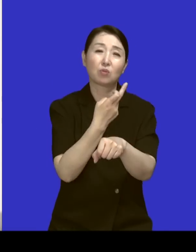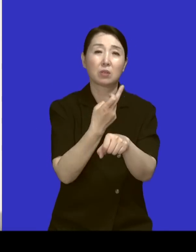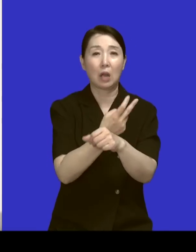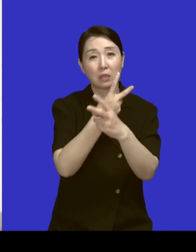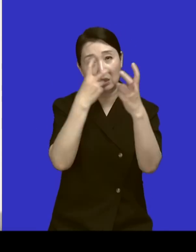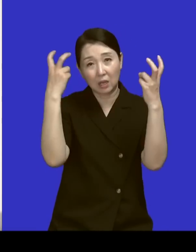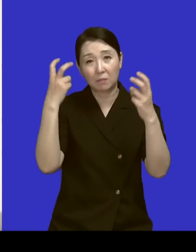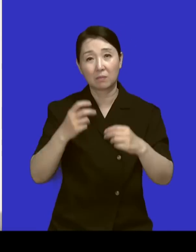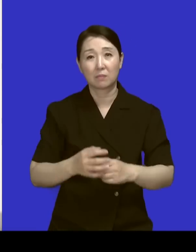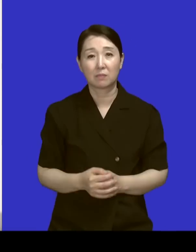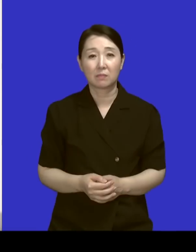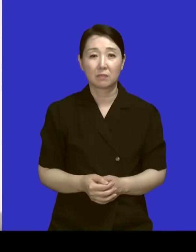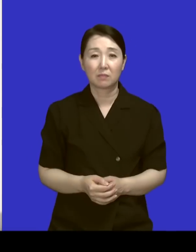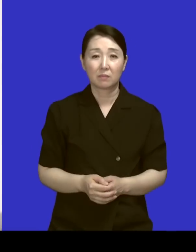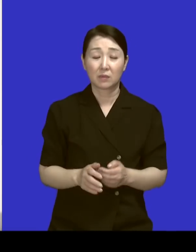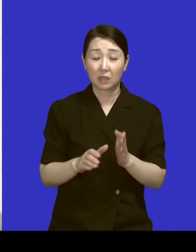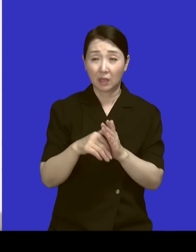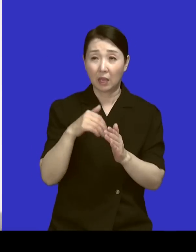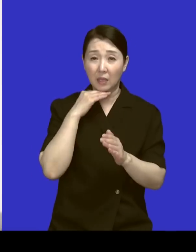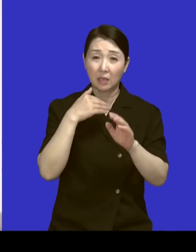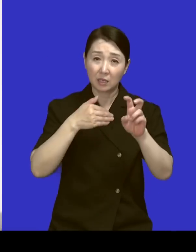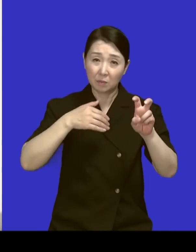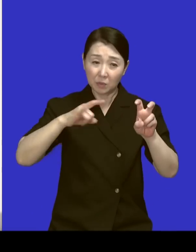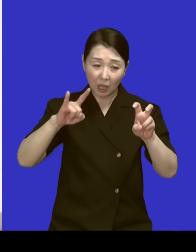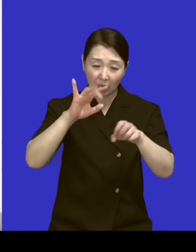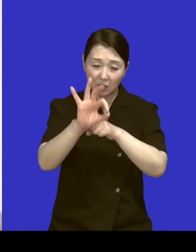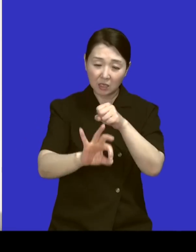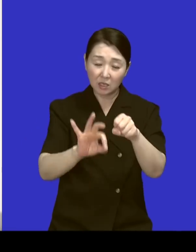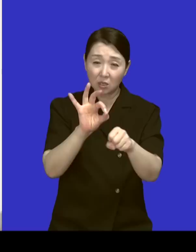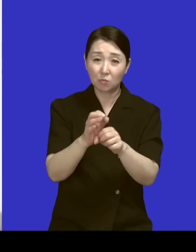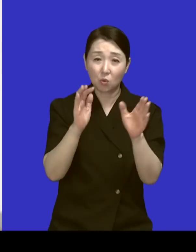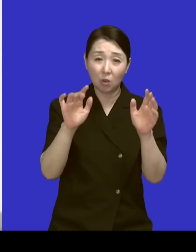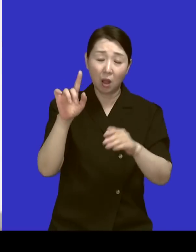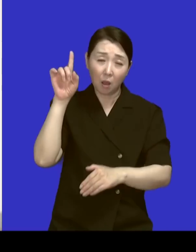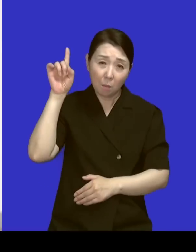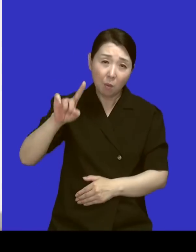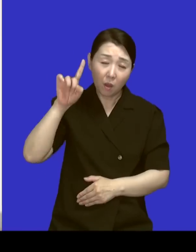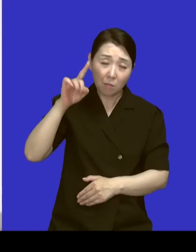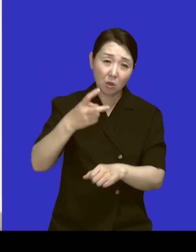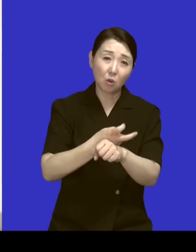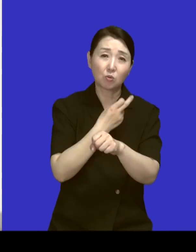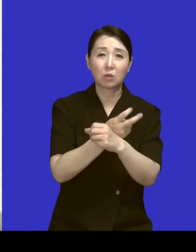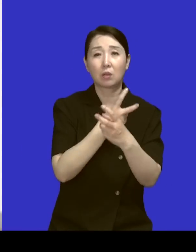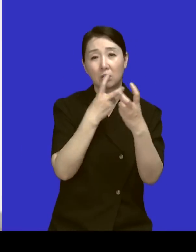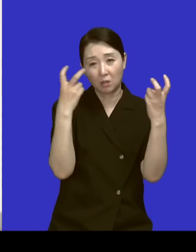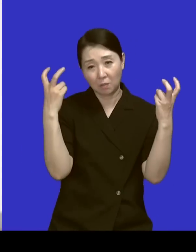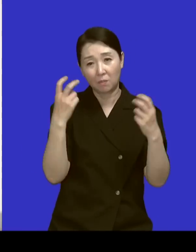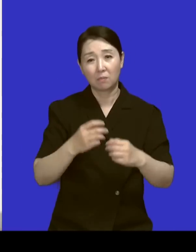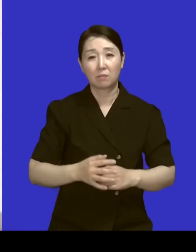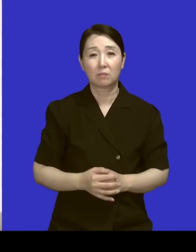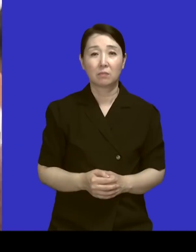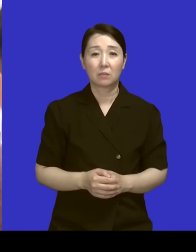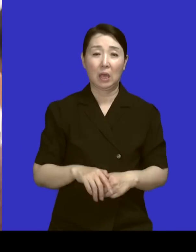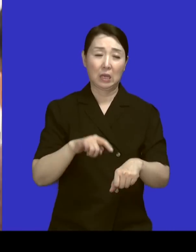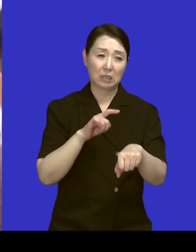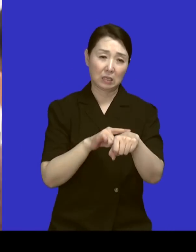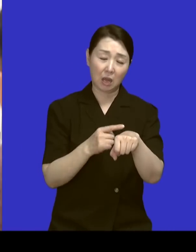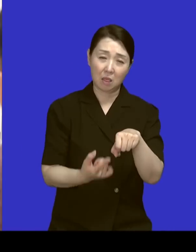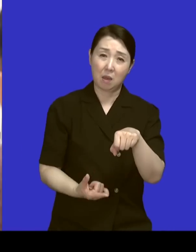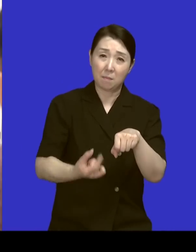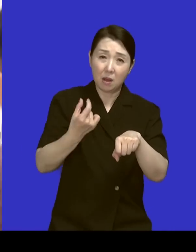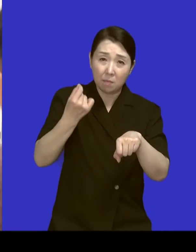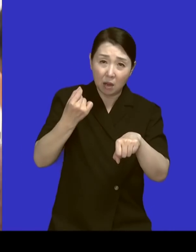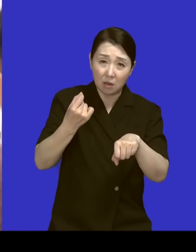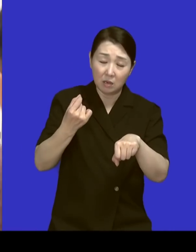되더라고요. 예. 그러면 저 20대는 그렇게 10년 동안 날마다 12시간씩 잠을 잤거든요. 시간이 너무 빨리, 제